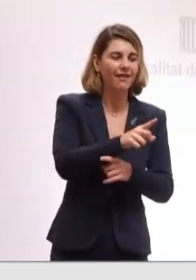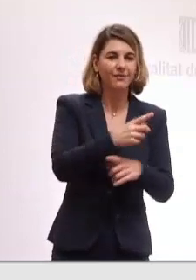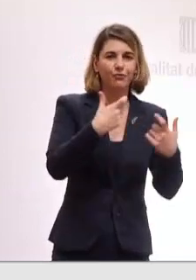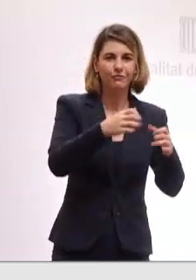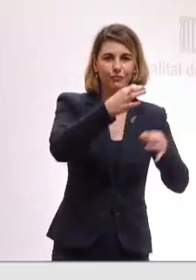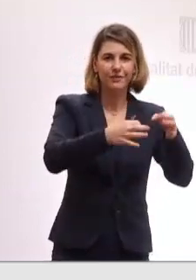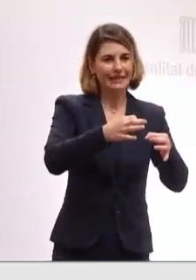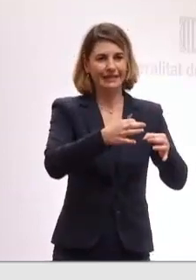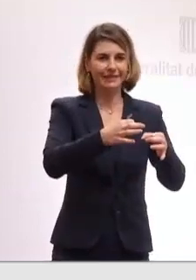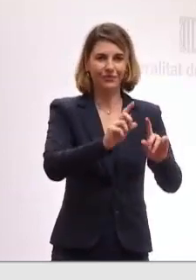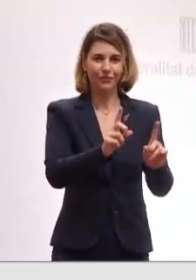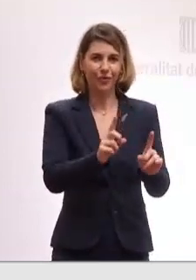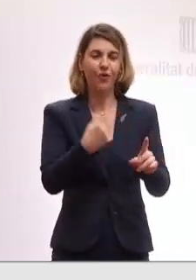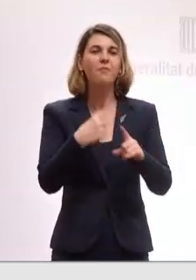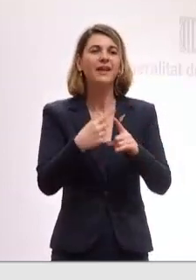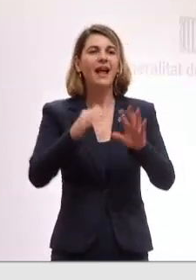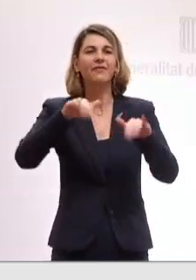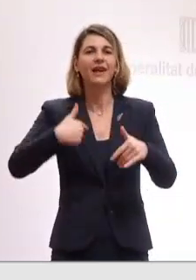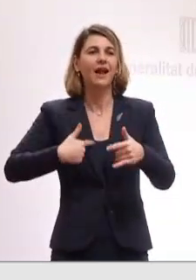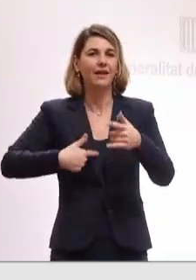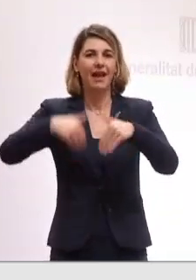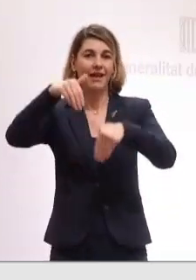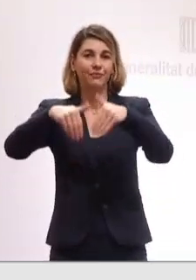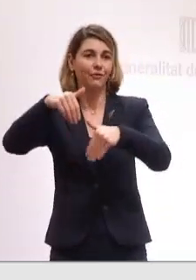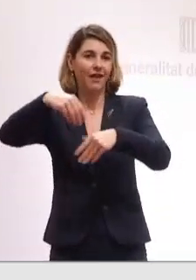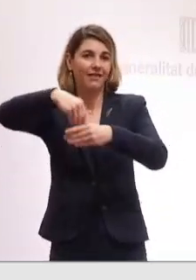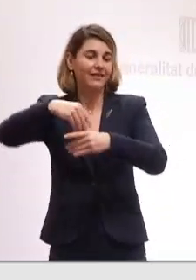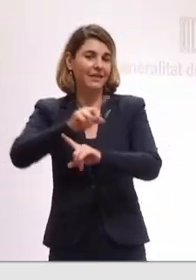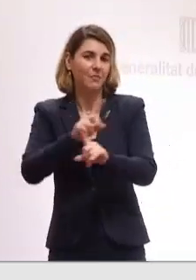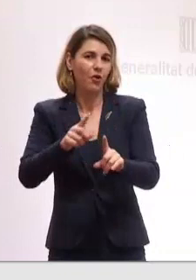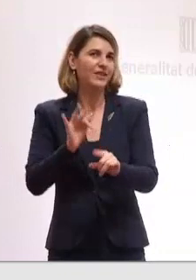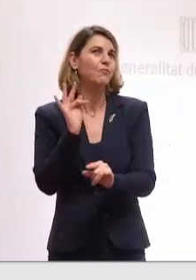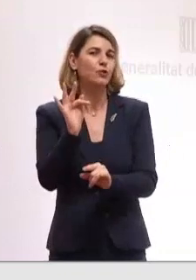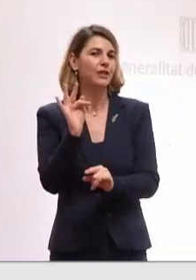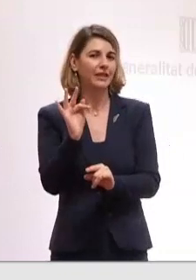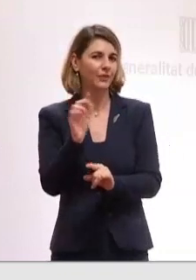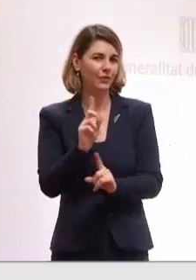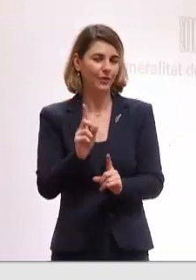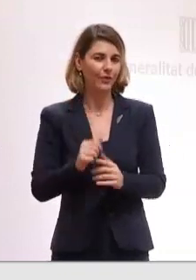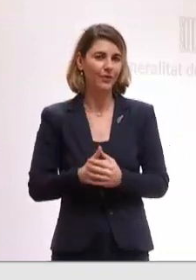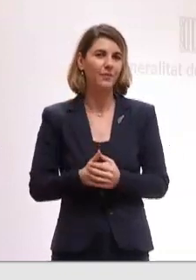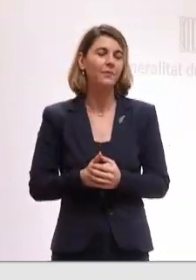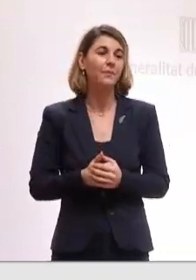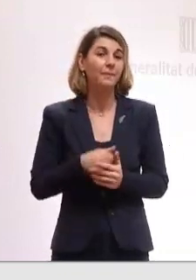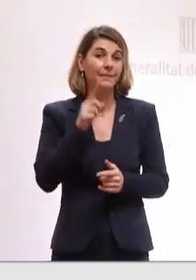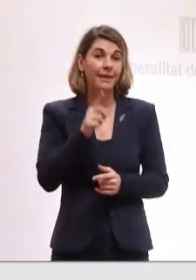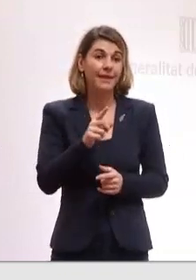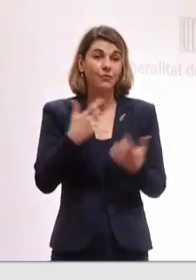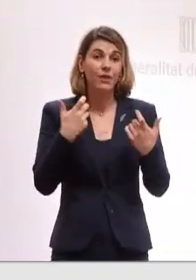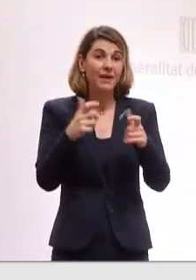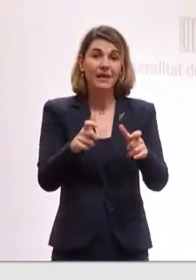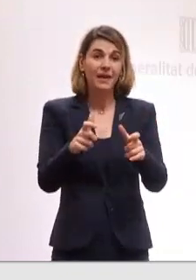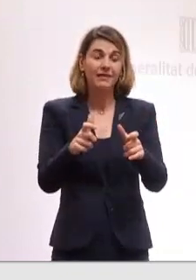mediàtic ni un rendiment electoral immediat de caràcter positiu? I no obstant això, és un